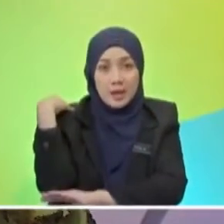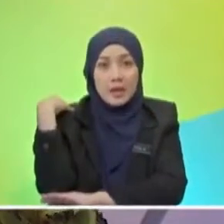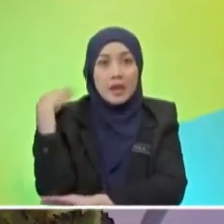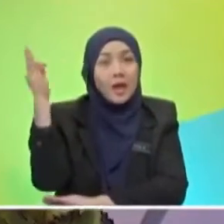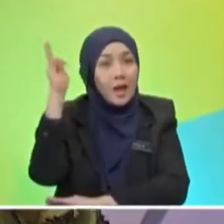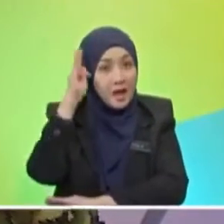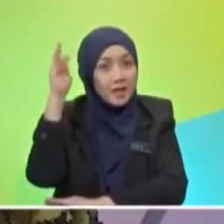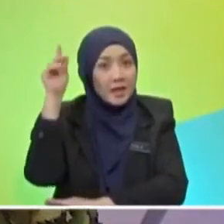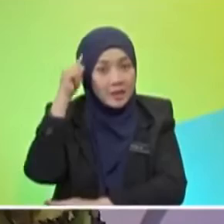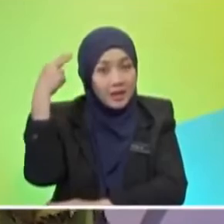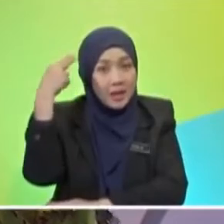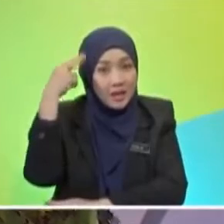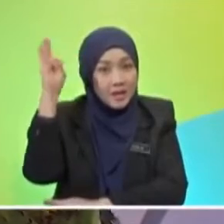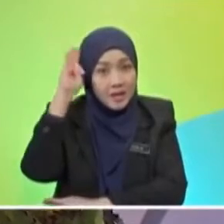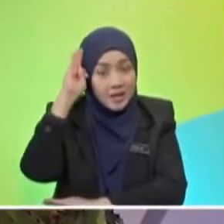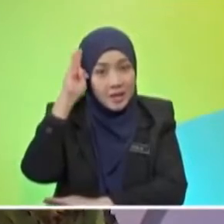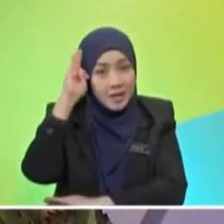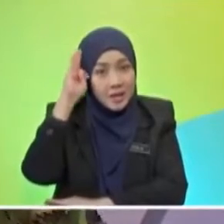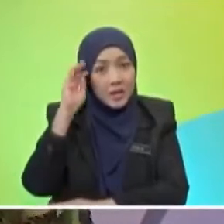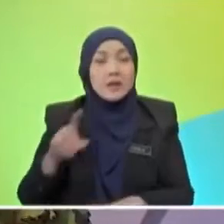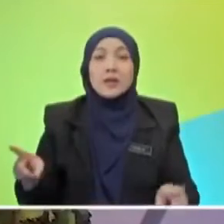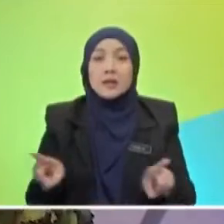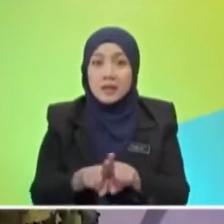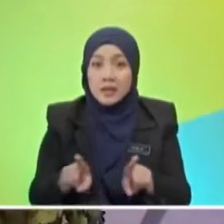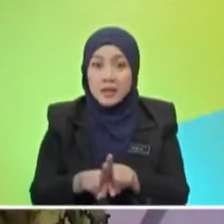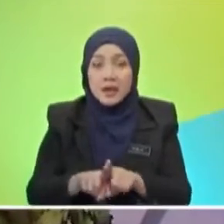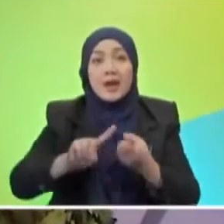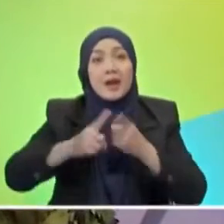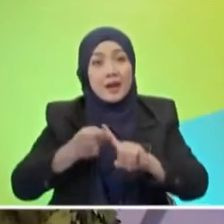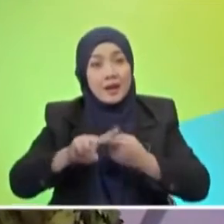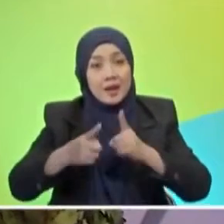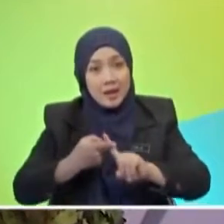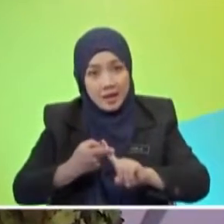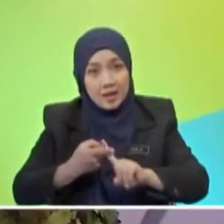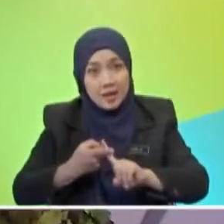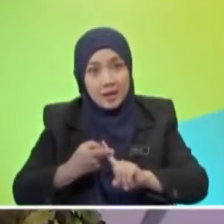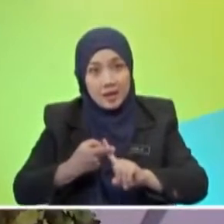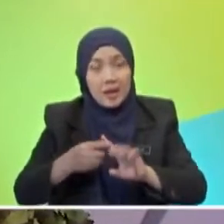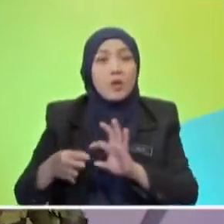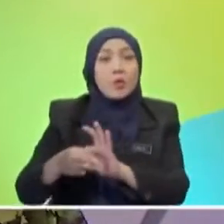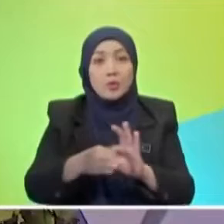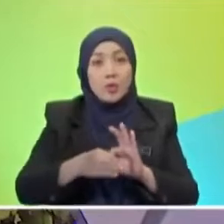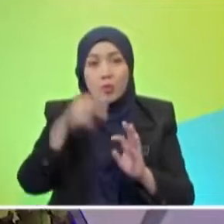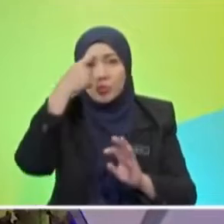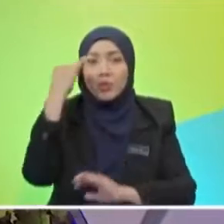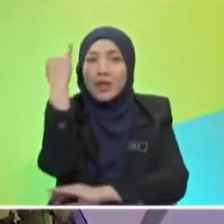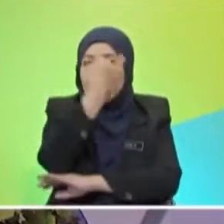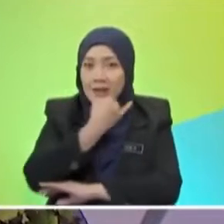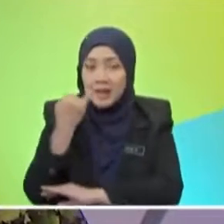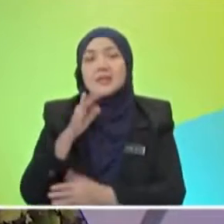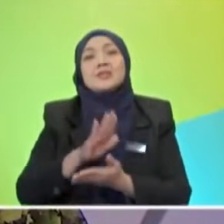di laman itu untuk mengindahkan sekolah. Baik.